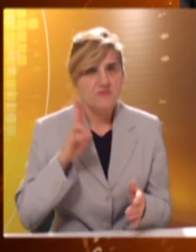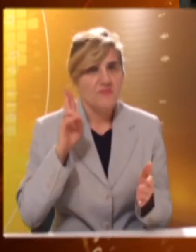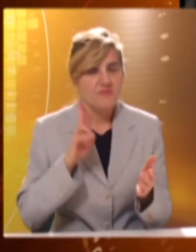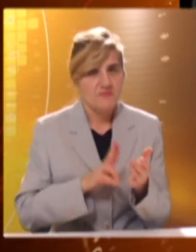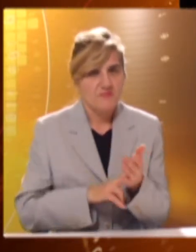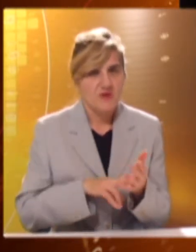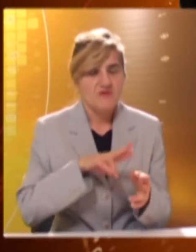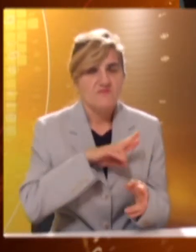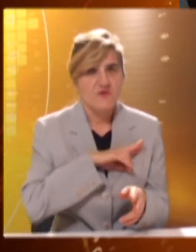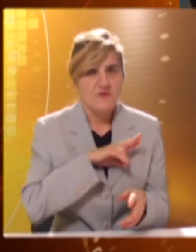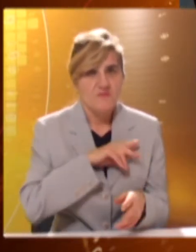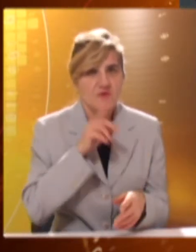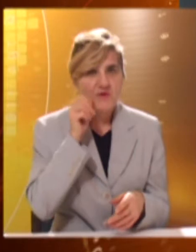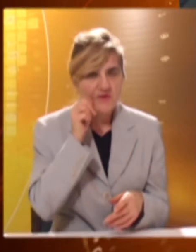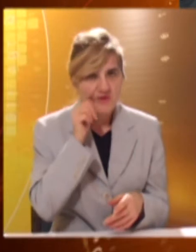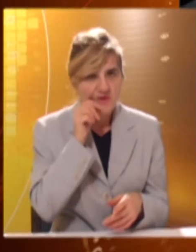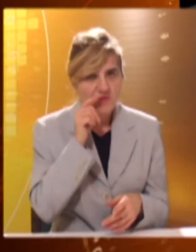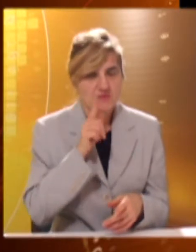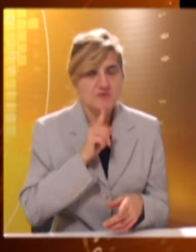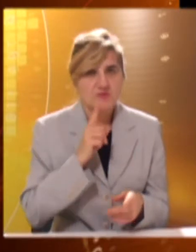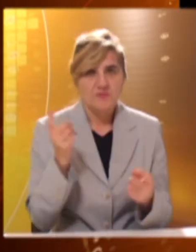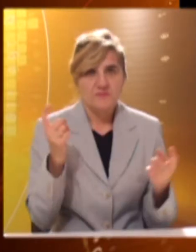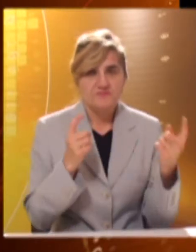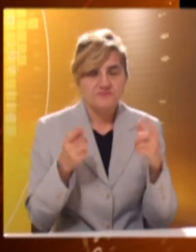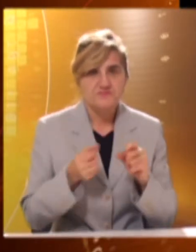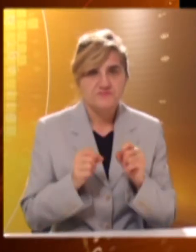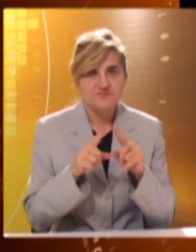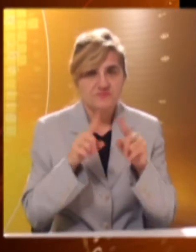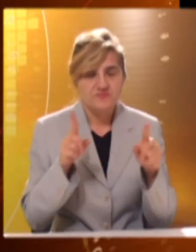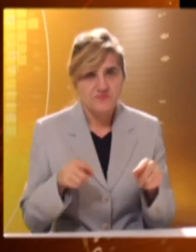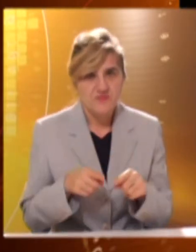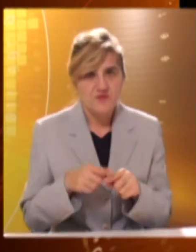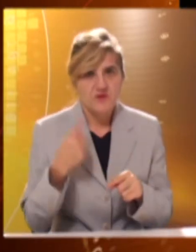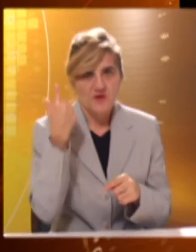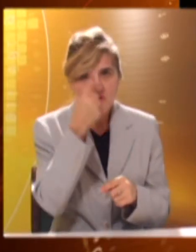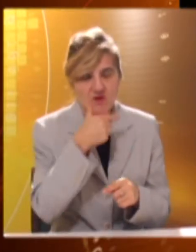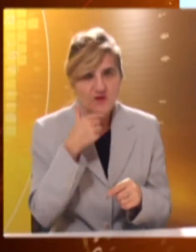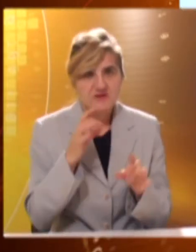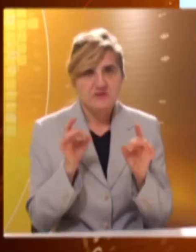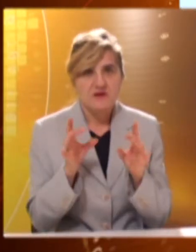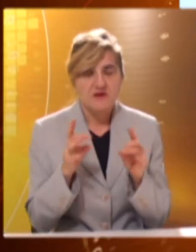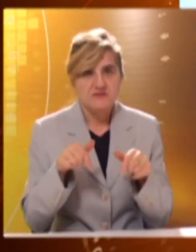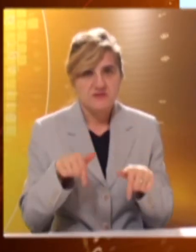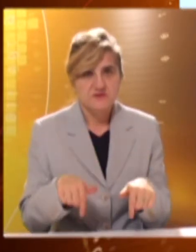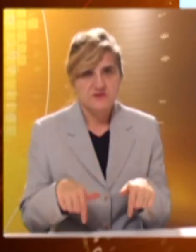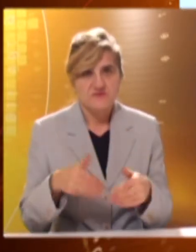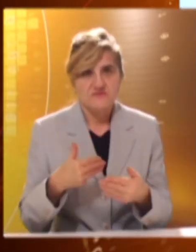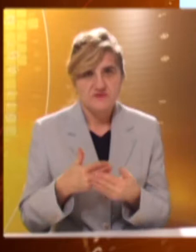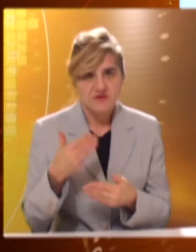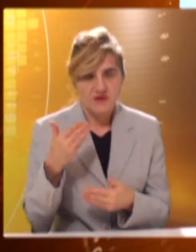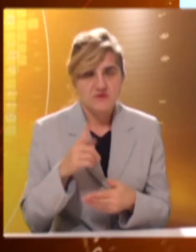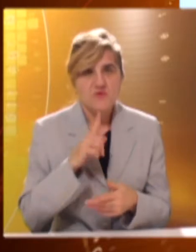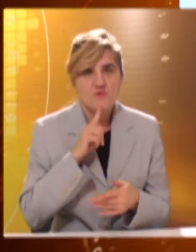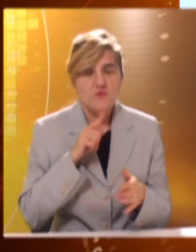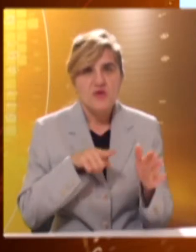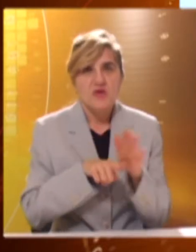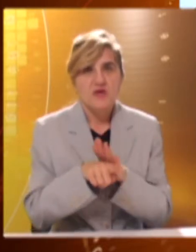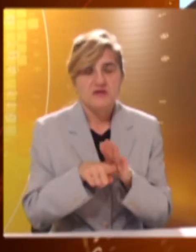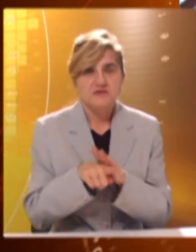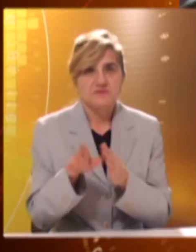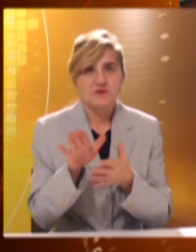biti raspisan nakon formiranja komisije za dodelu bespovratnih sredstava imaju lica sa prebivalištem na teritoriji grada, koja su izbeglički